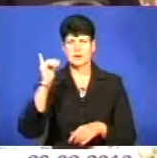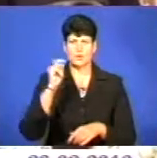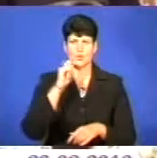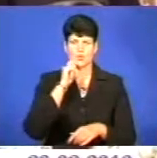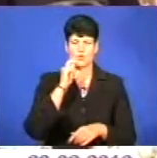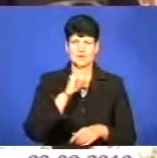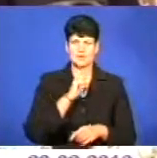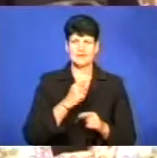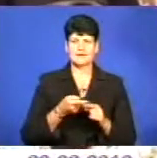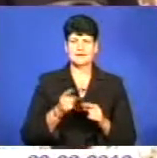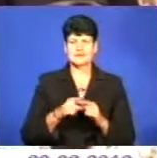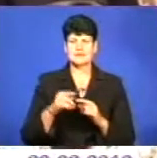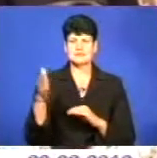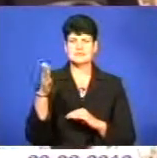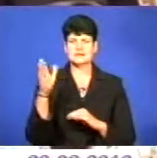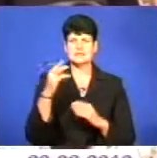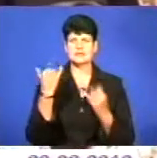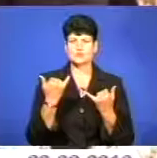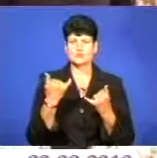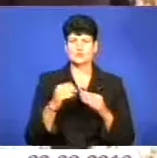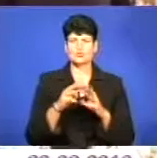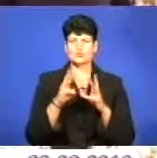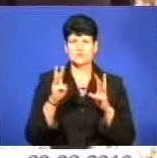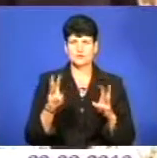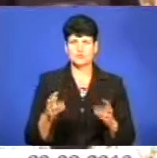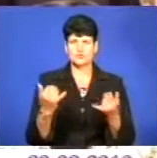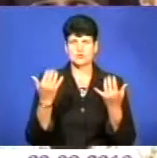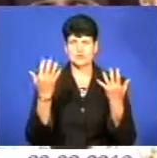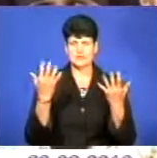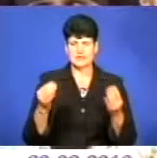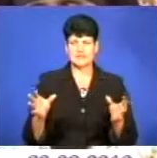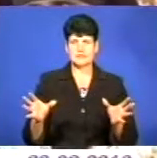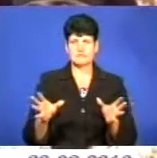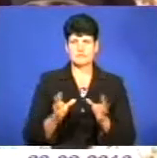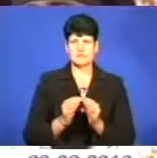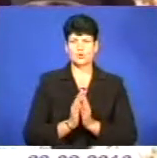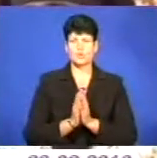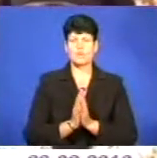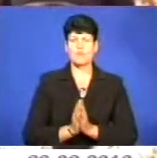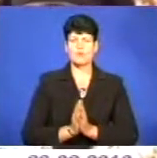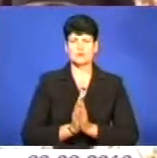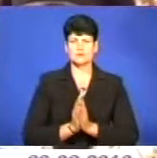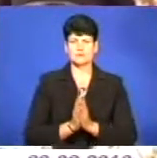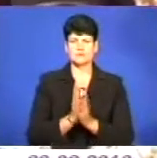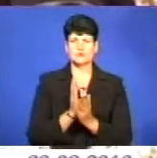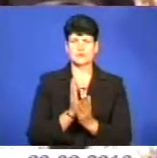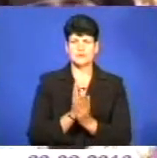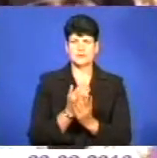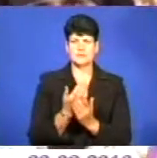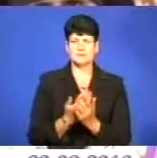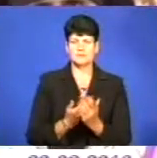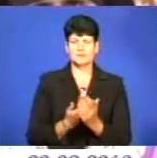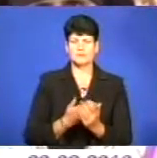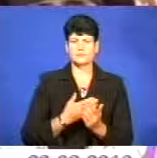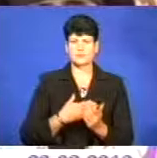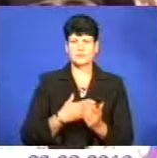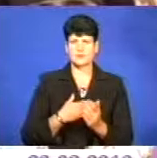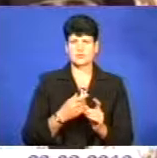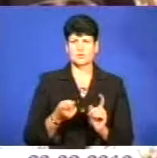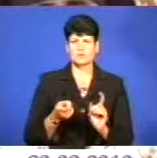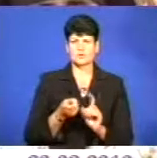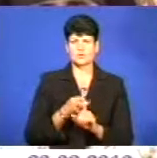цей стяг, який освячений в сьогоднішній день тут нами спільною молитвою, є уособленням нашої приналежності